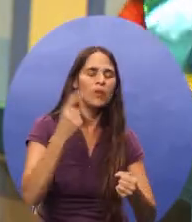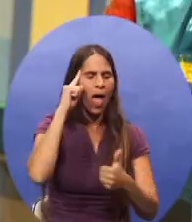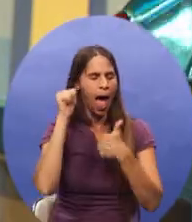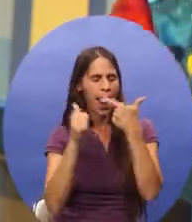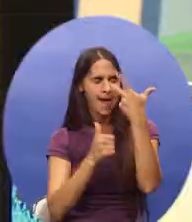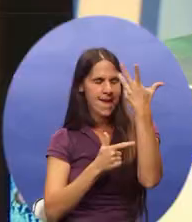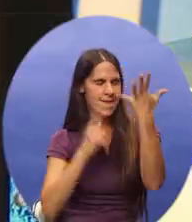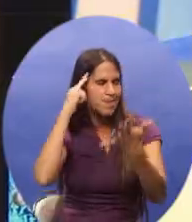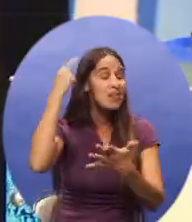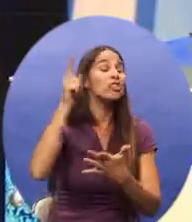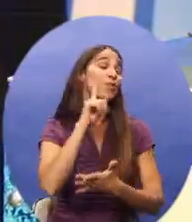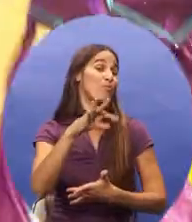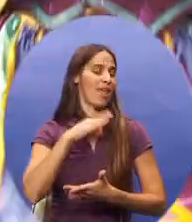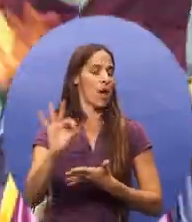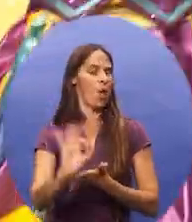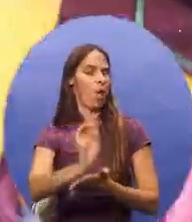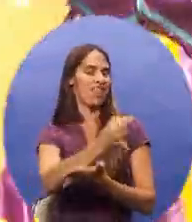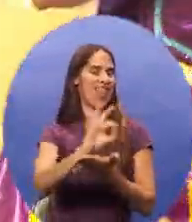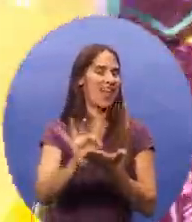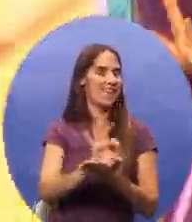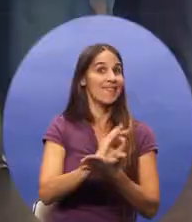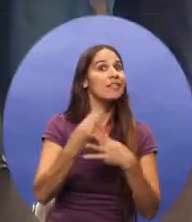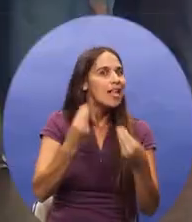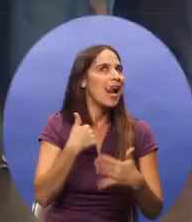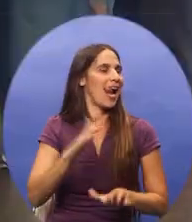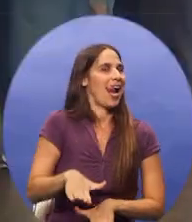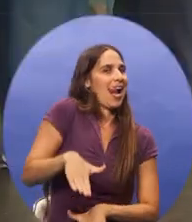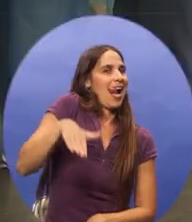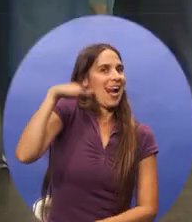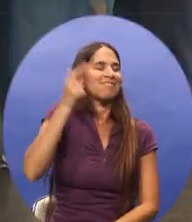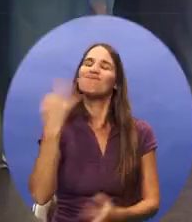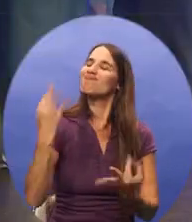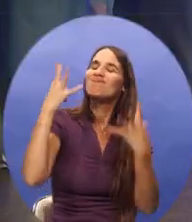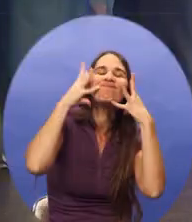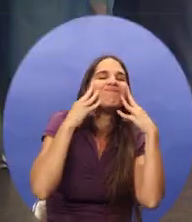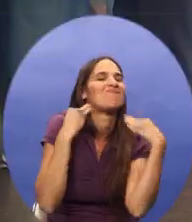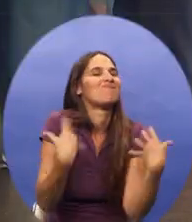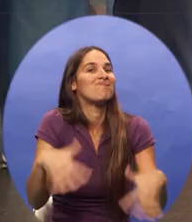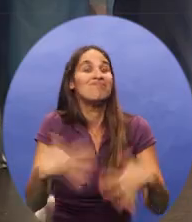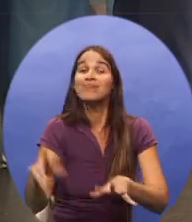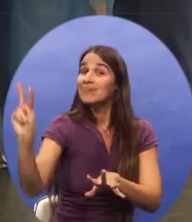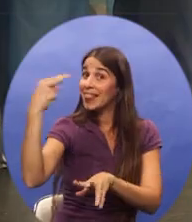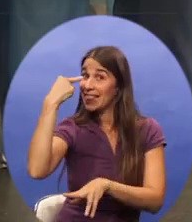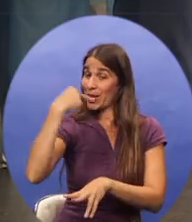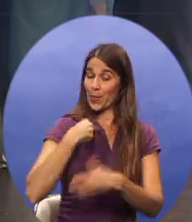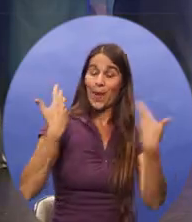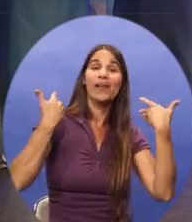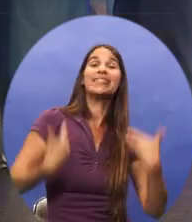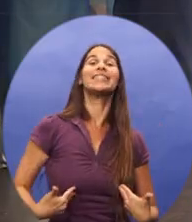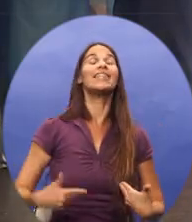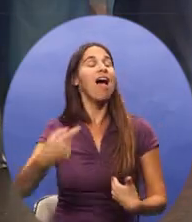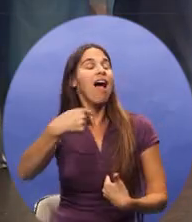יודע את האלף בית ואת השם שלי כותב, לאט לאט אני גדל, זה ממש נחמד.